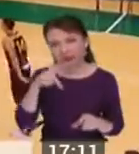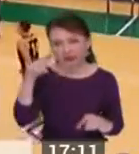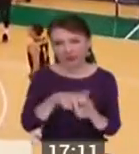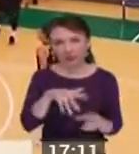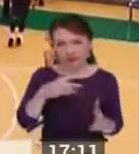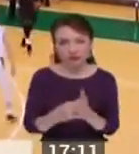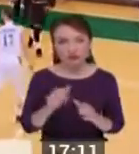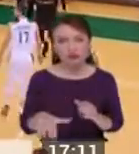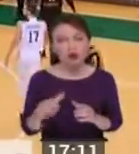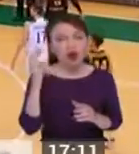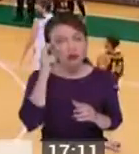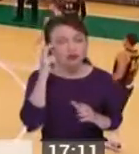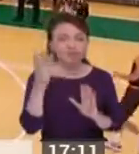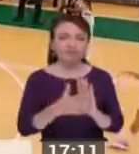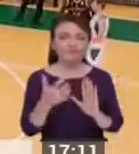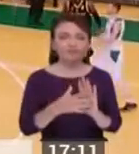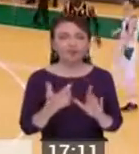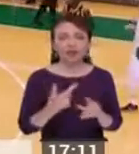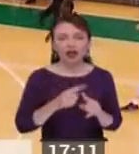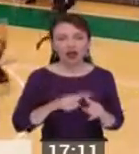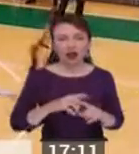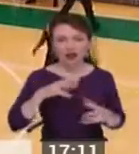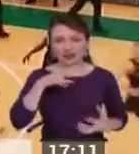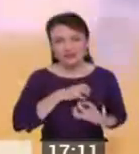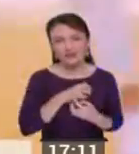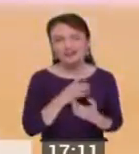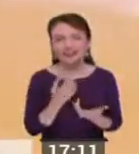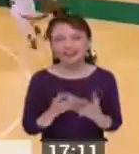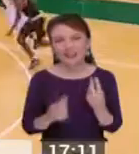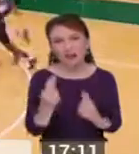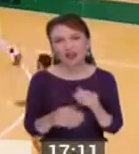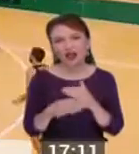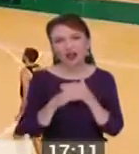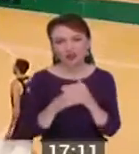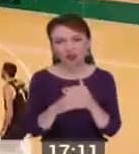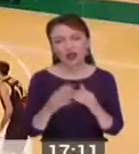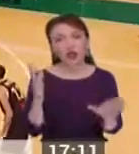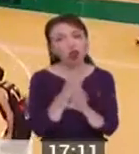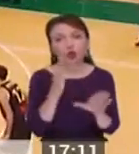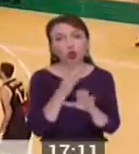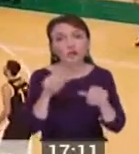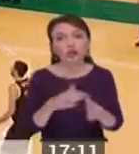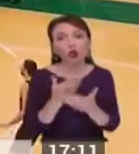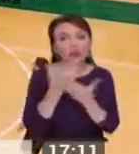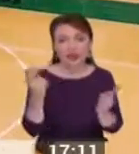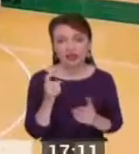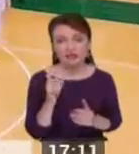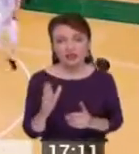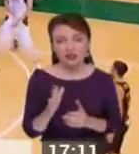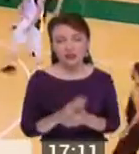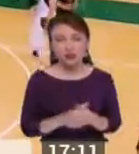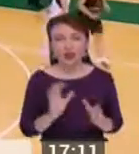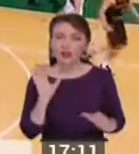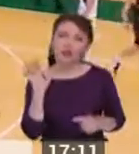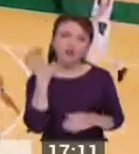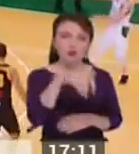баскетбол. А киянам бракувало агресивності. Гра була рівною і долю матчу було вирішено на останній хвилині. На влучання